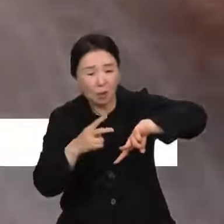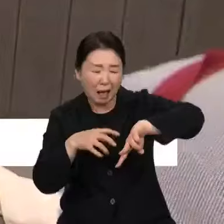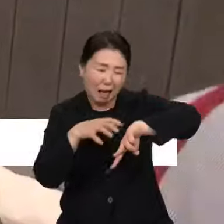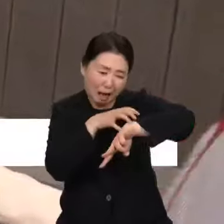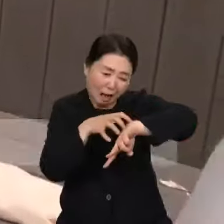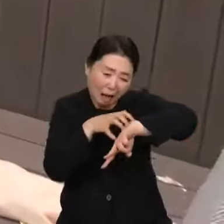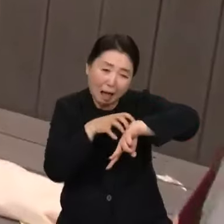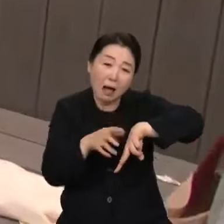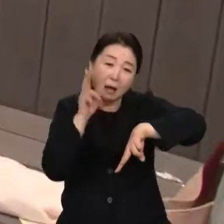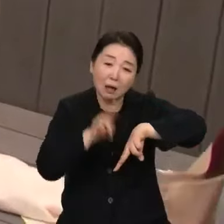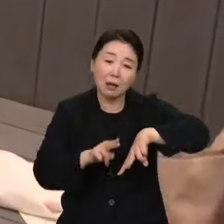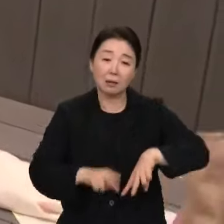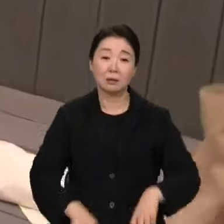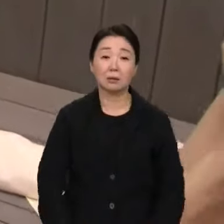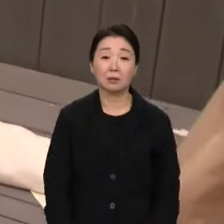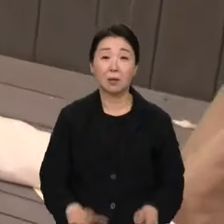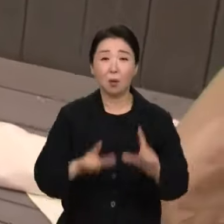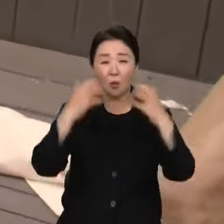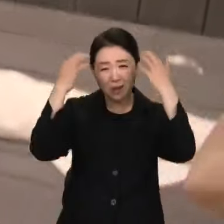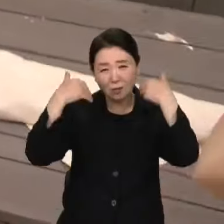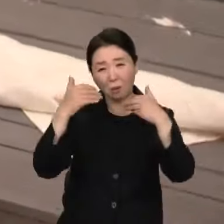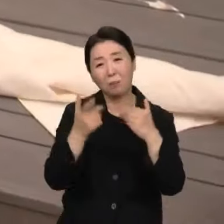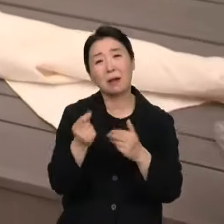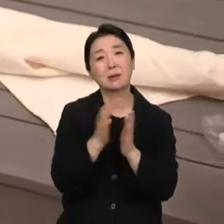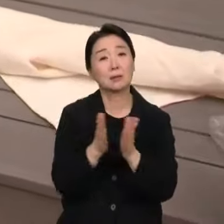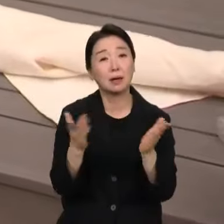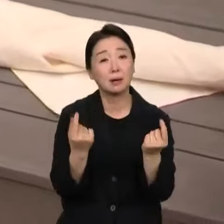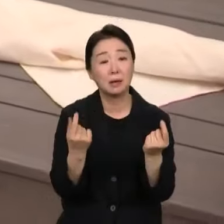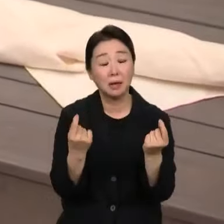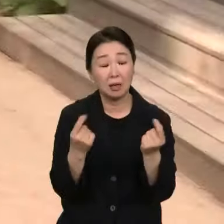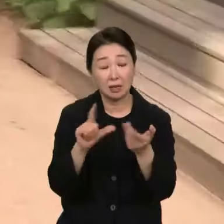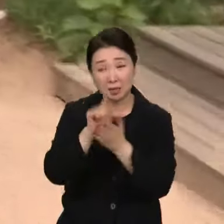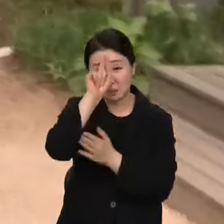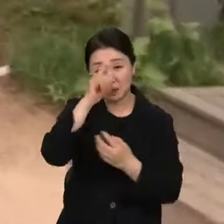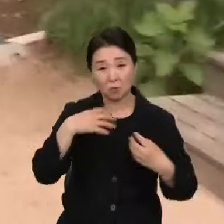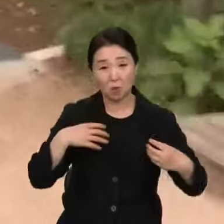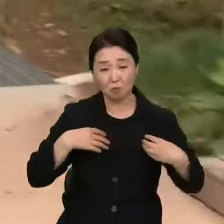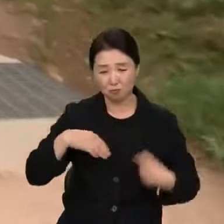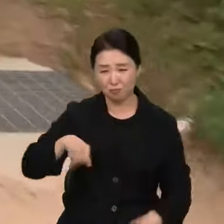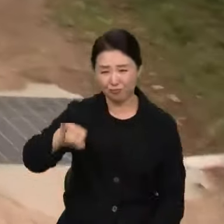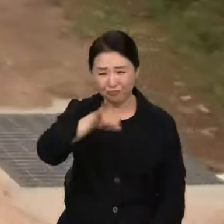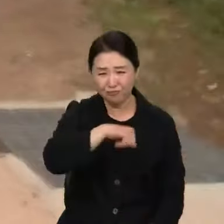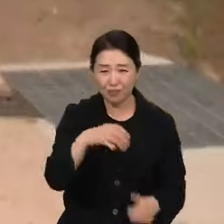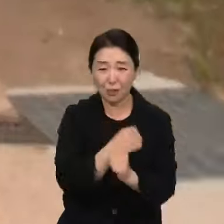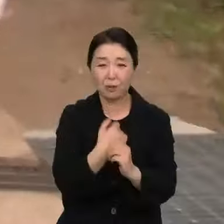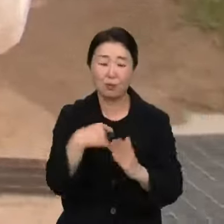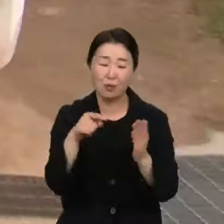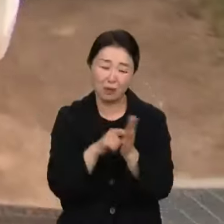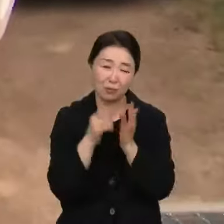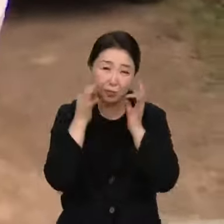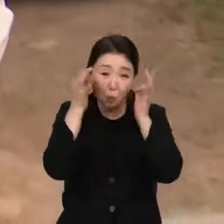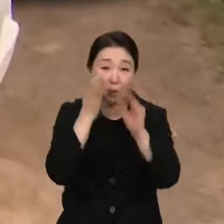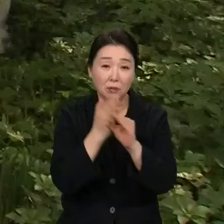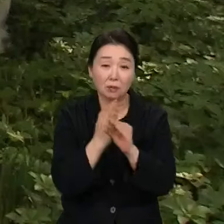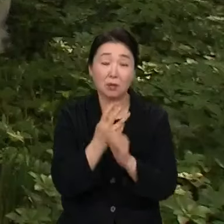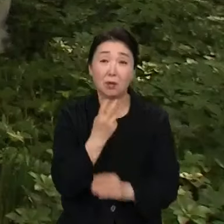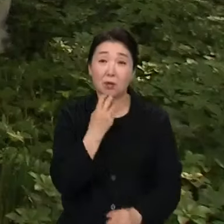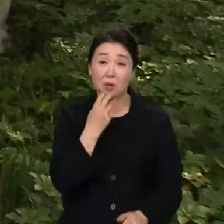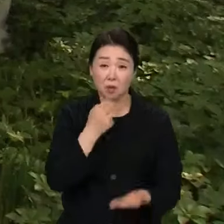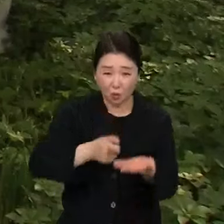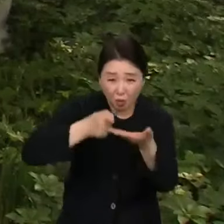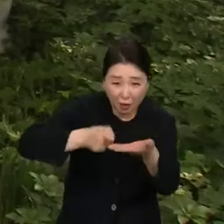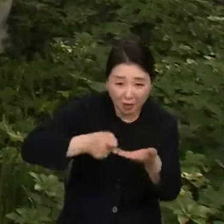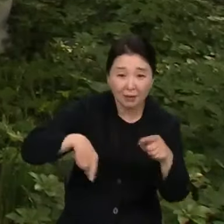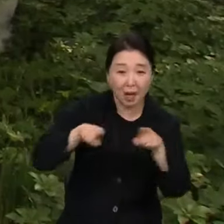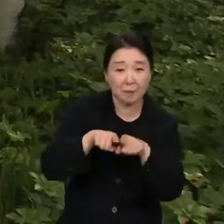가렵고. 올해 더위가 일찍 찾아오면서 지자체들은 진드기 비상입니다. 서울시 방역단을 따라가